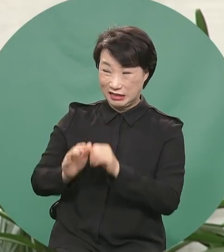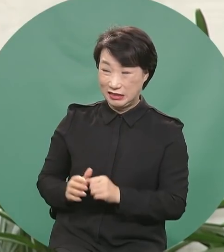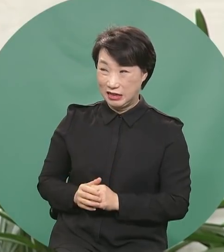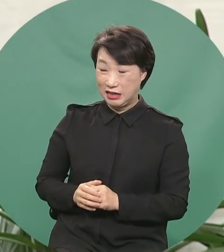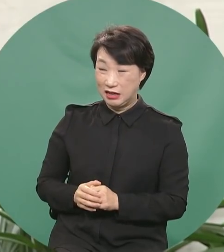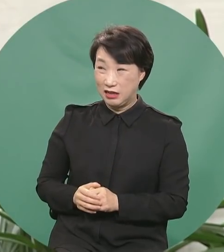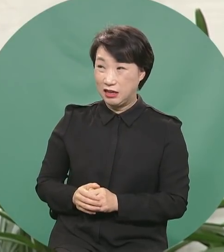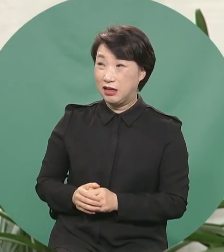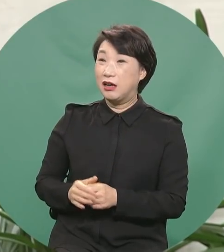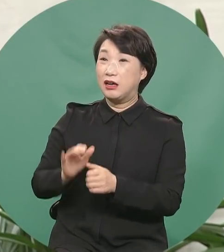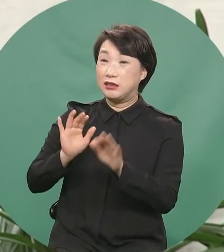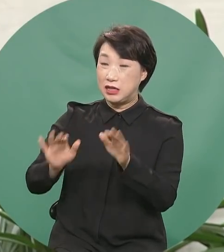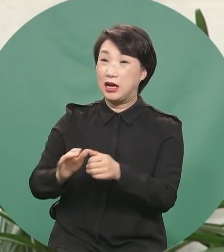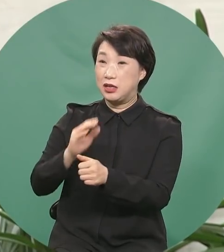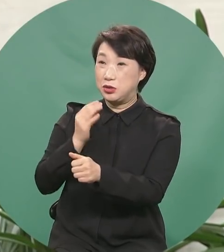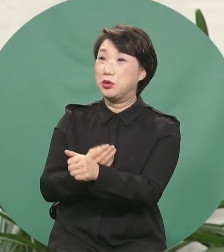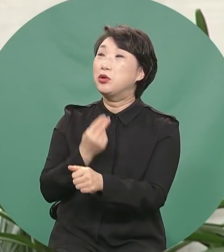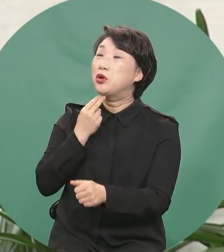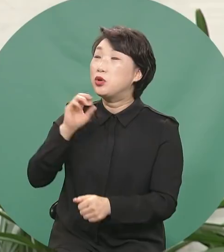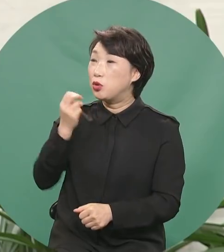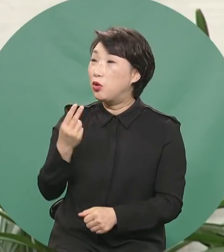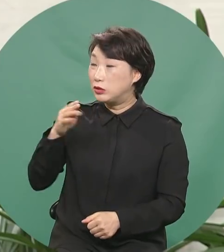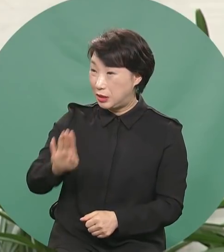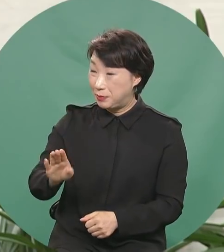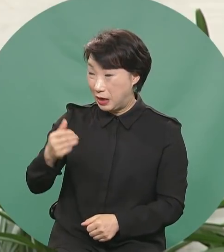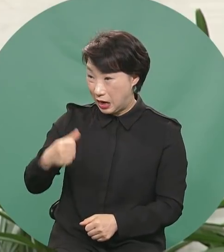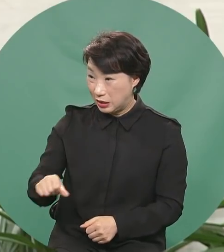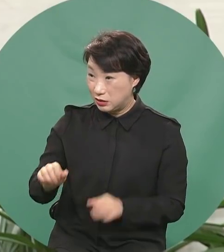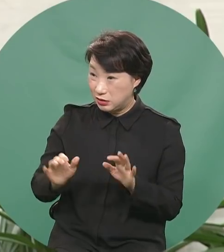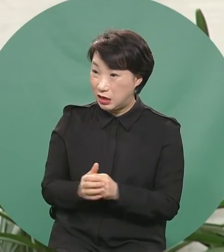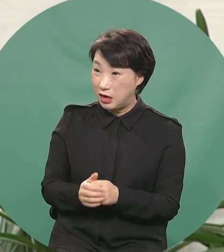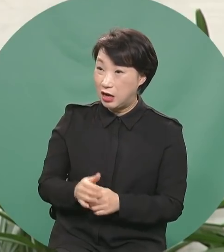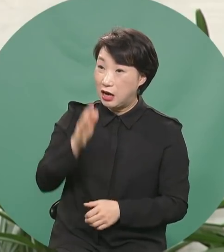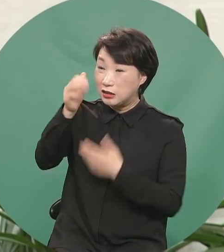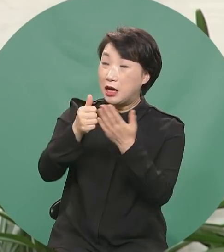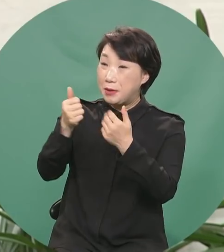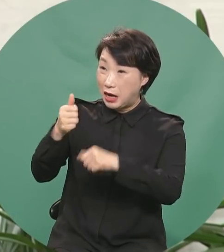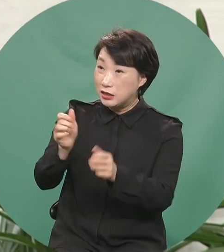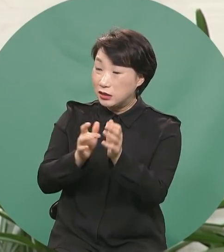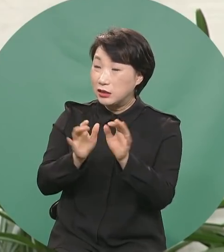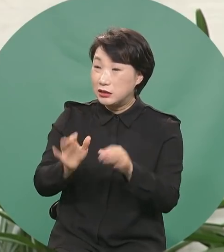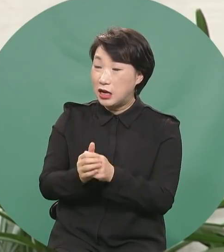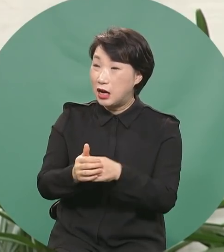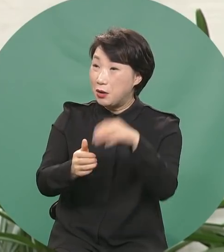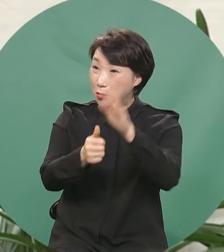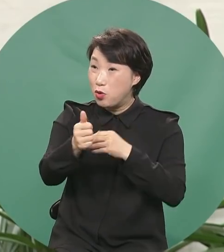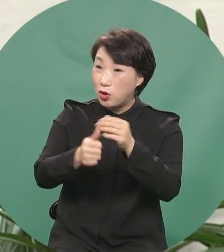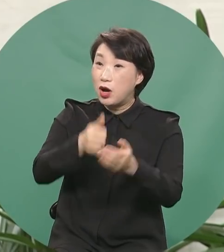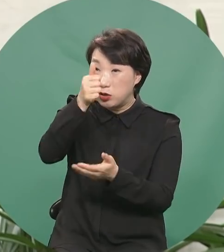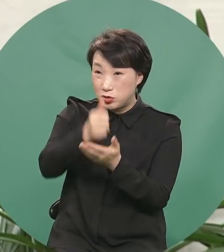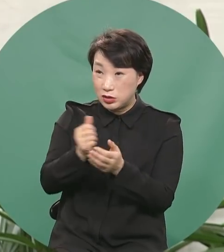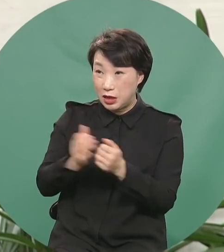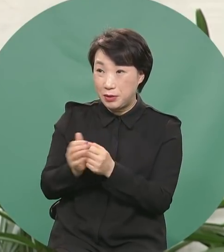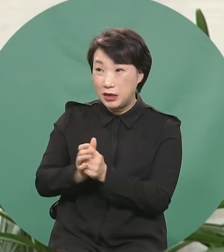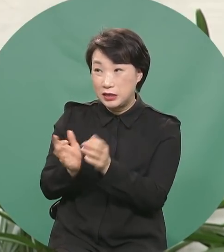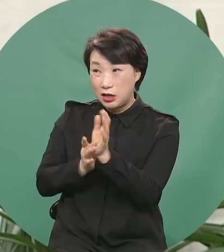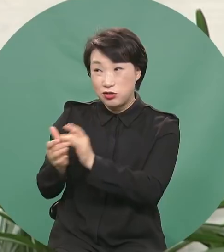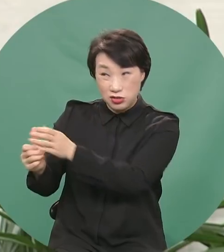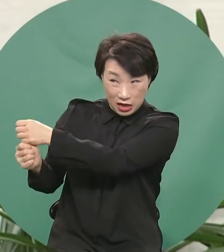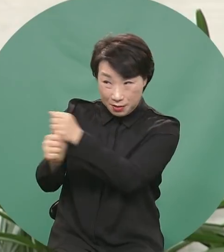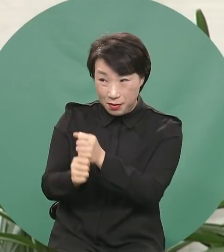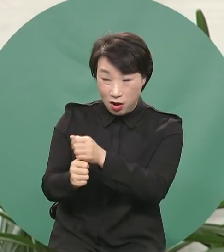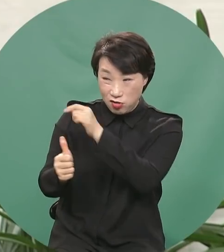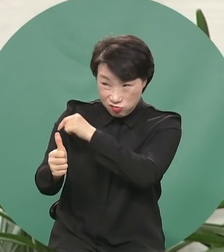아들이야. 감히 신성을 모독한 뒤로 그는 마땅히 형벌을 받고